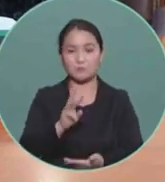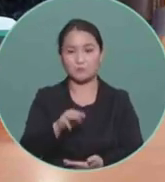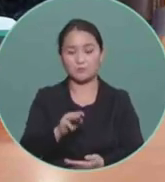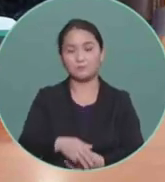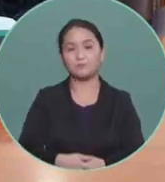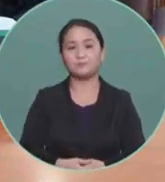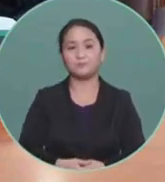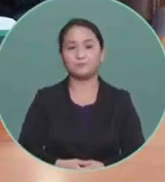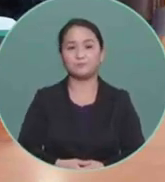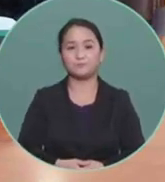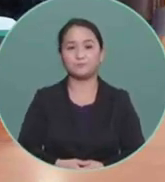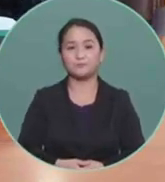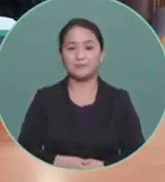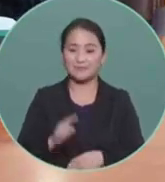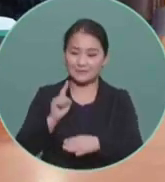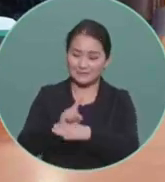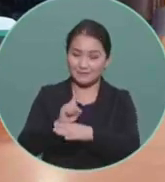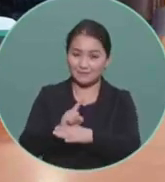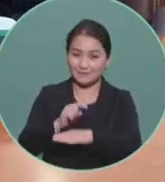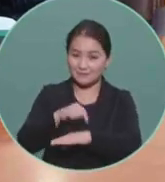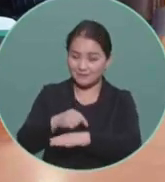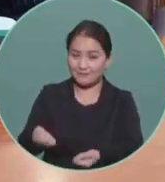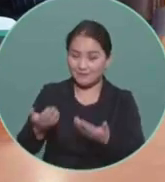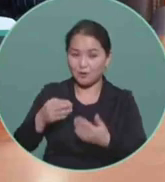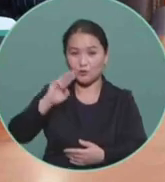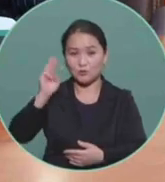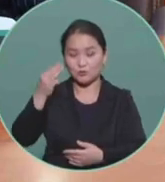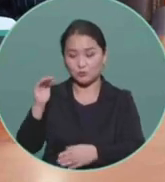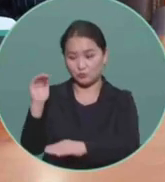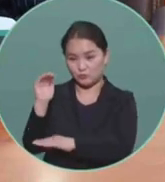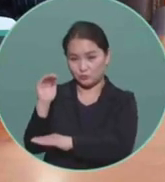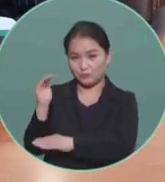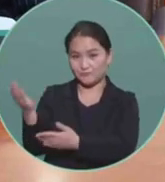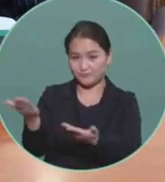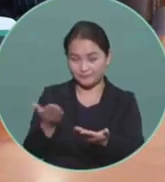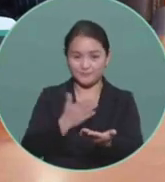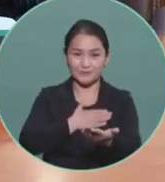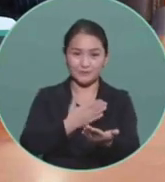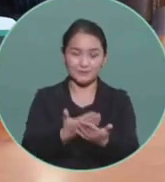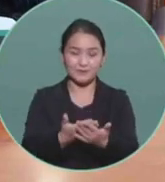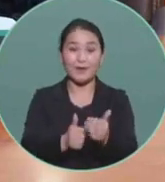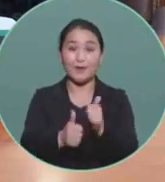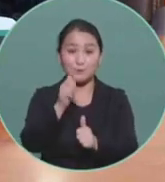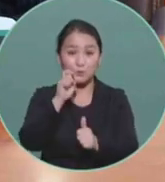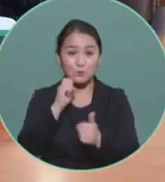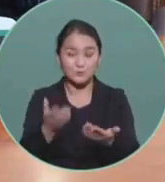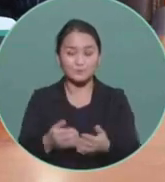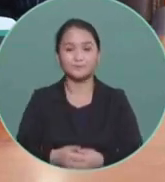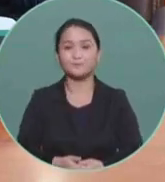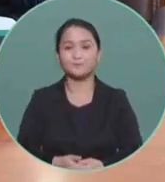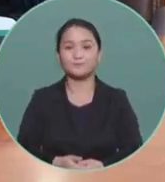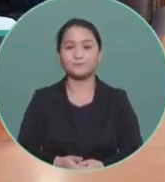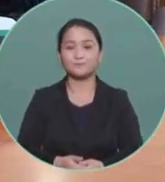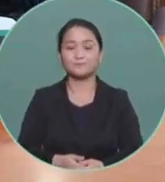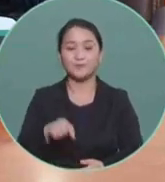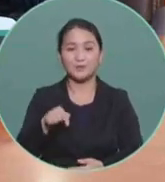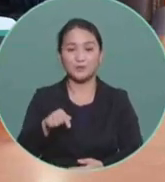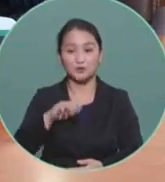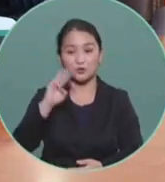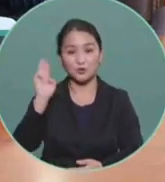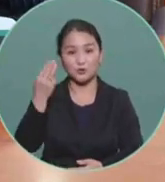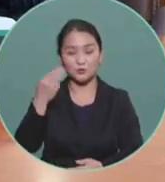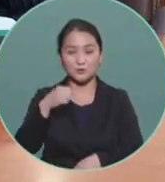байна. За тэгэхээр зав цаг гарган манай тодруулгын цагийн зочноор оролцсон танд баярлалаа, амжилт хүсье. За баярлалаа. За тэгэхээр үзэгчдийн